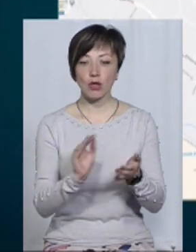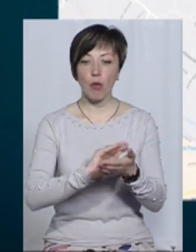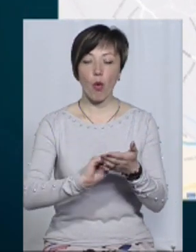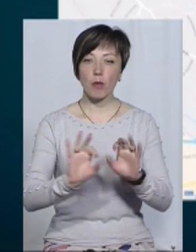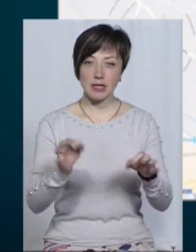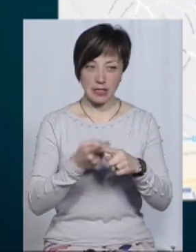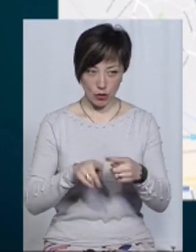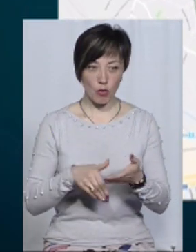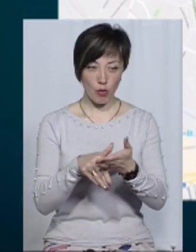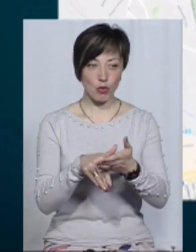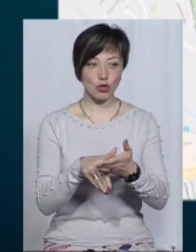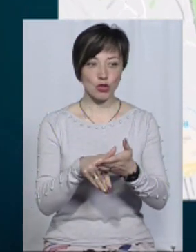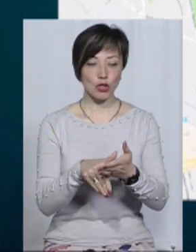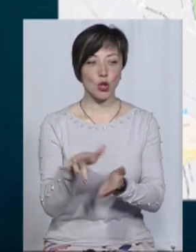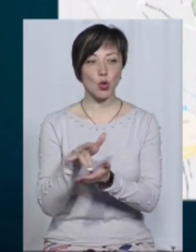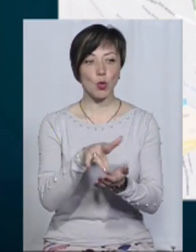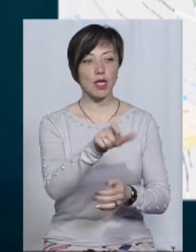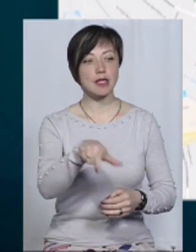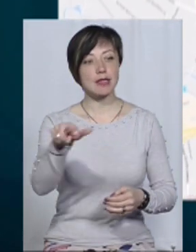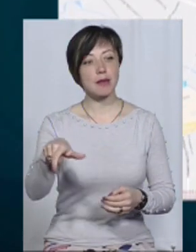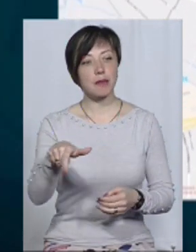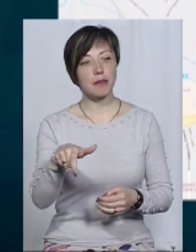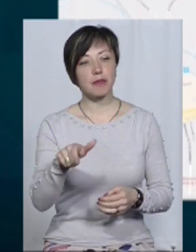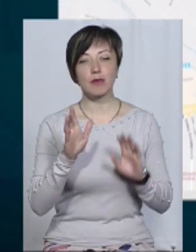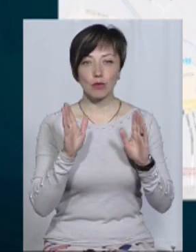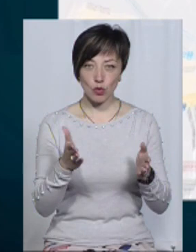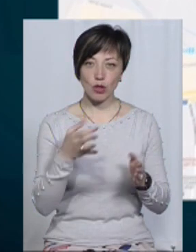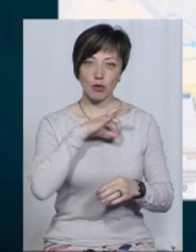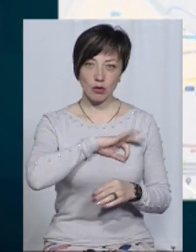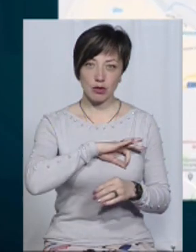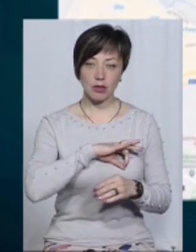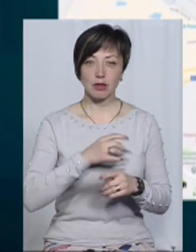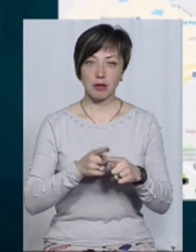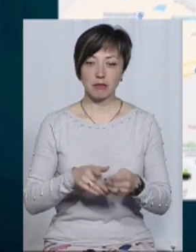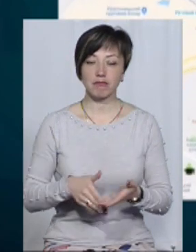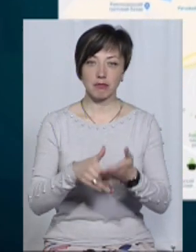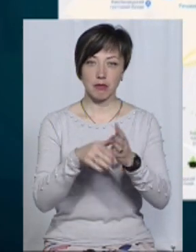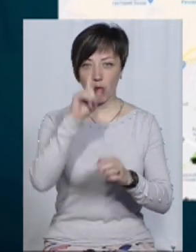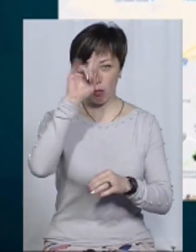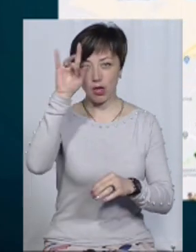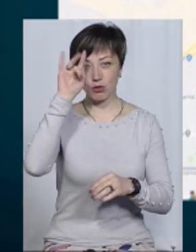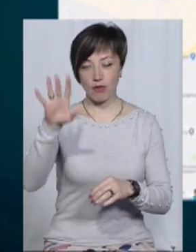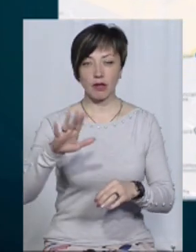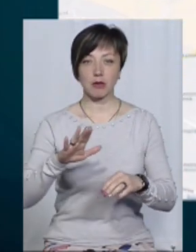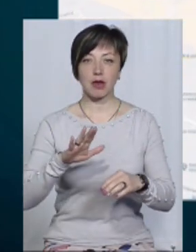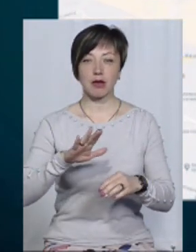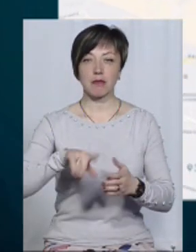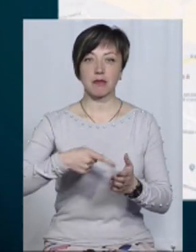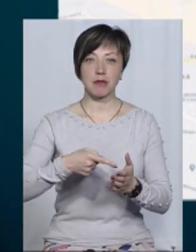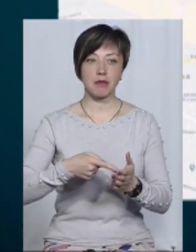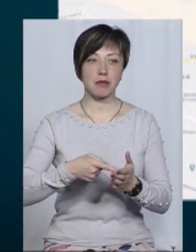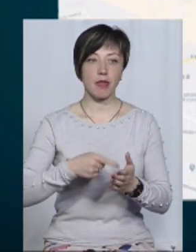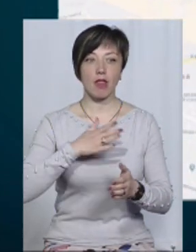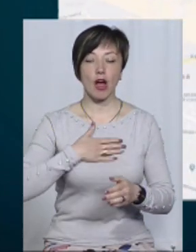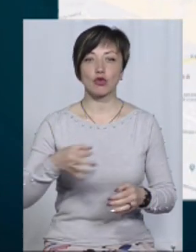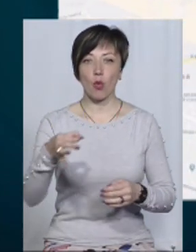Як ви думаєте, це допоможе туристам? Буде тим чинником, який популяризуватиме